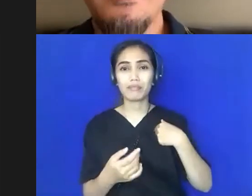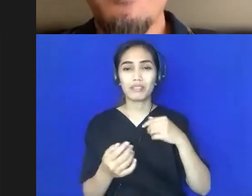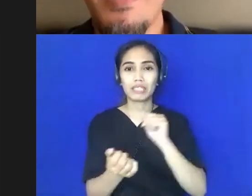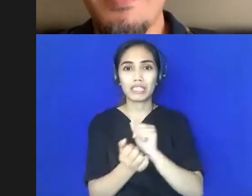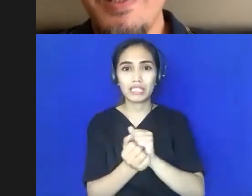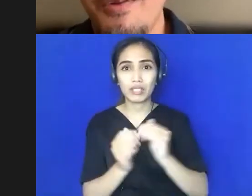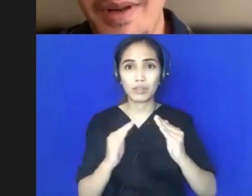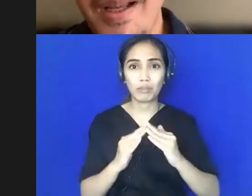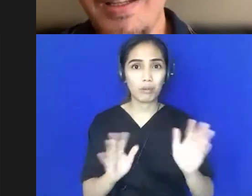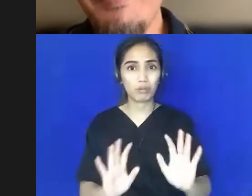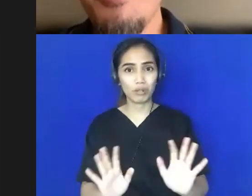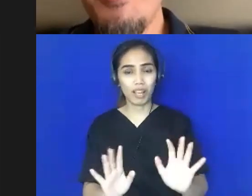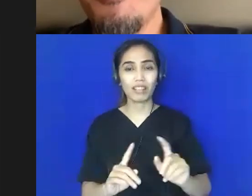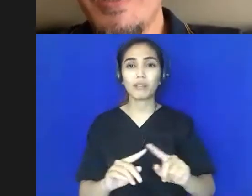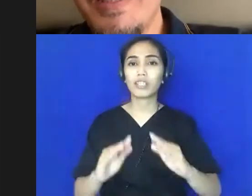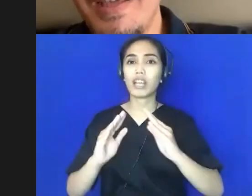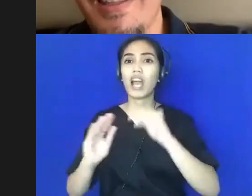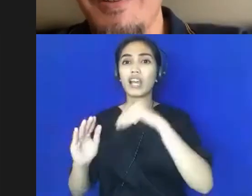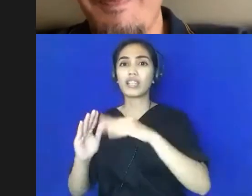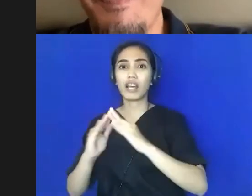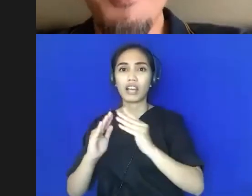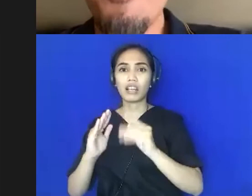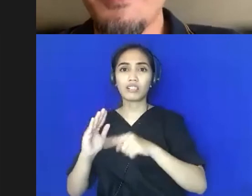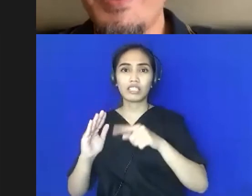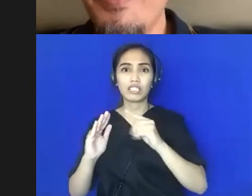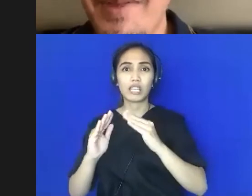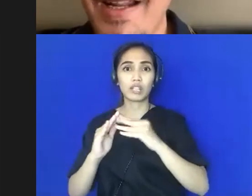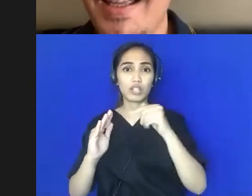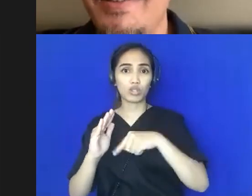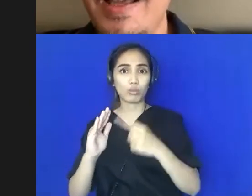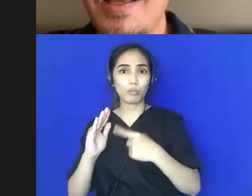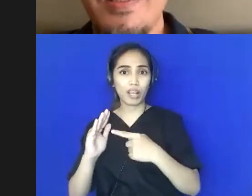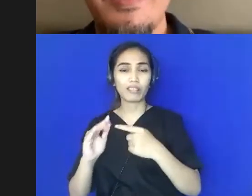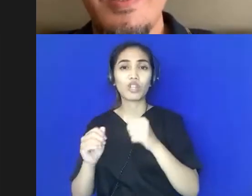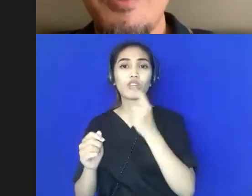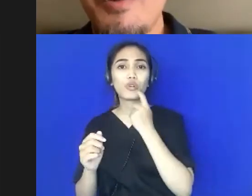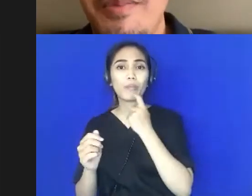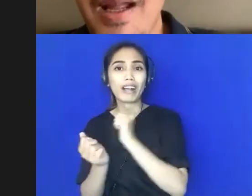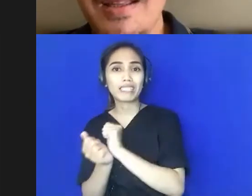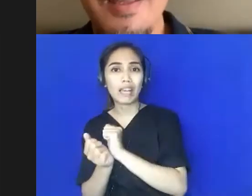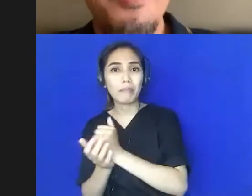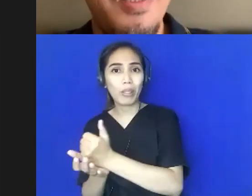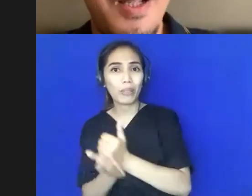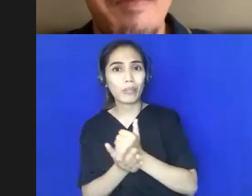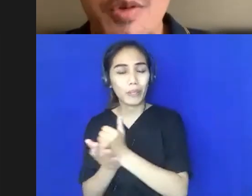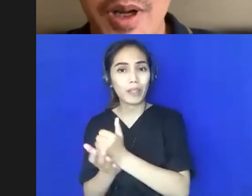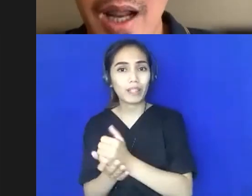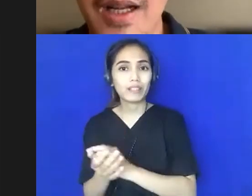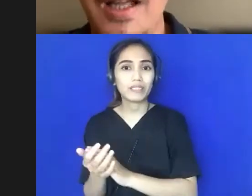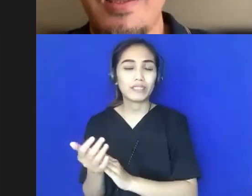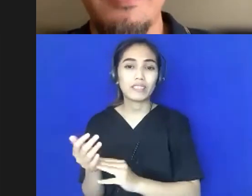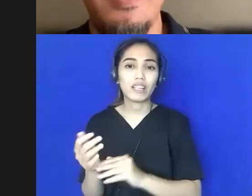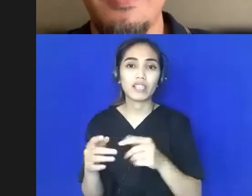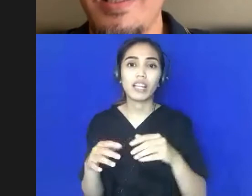sebenarnya. Kita berada di rumah dan mencoba untuk bekerja gitu. Jadi suasananya itu berbeda gitu. Ketika di rumah itu ada